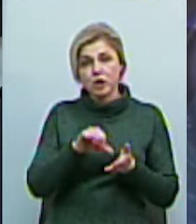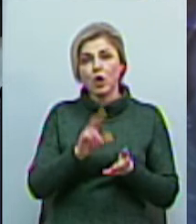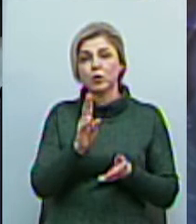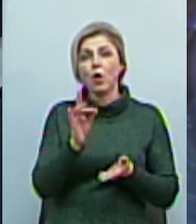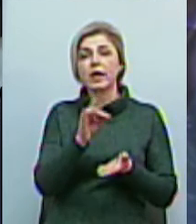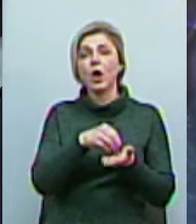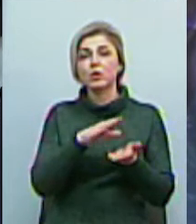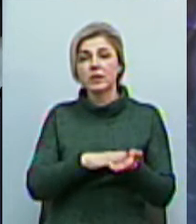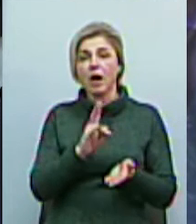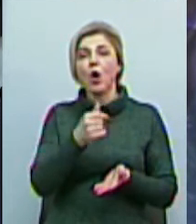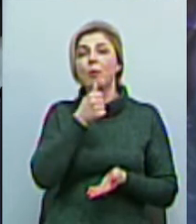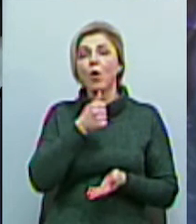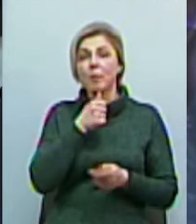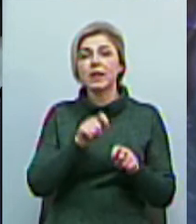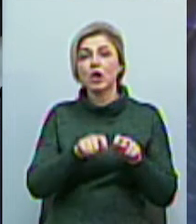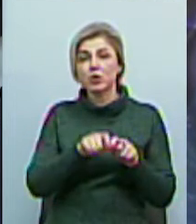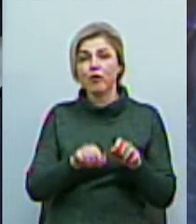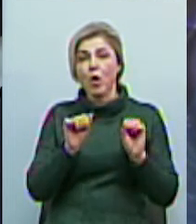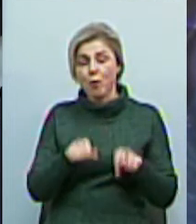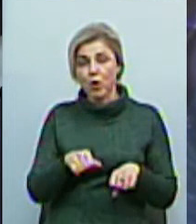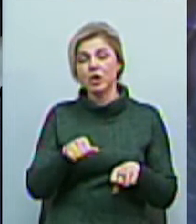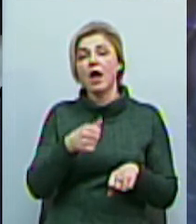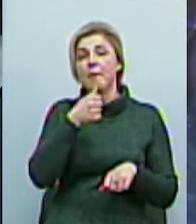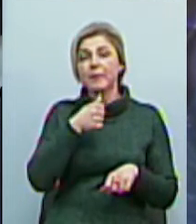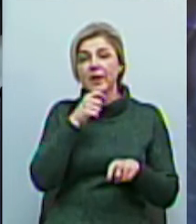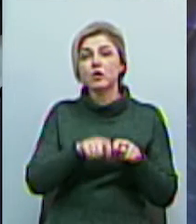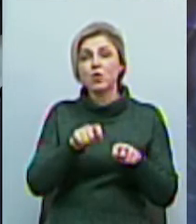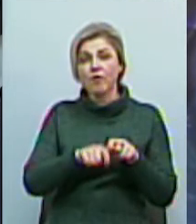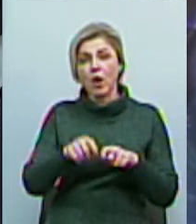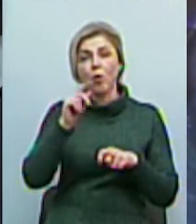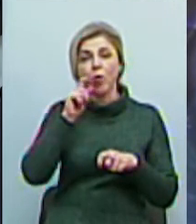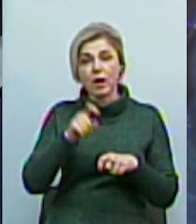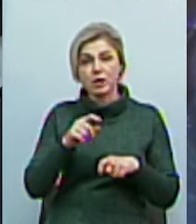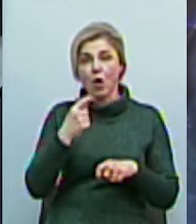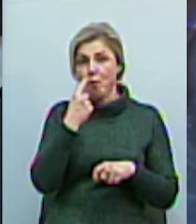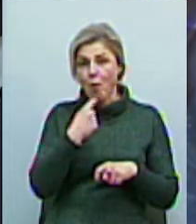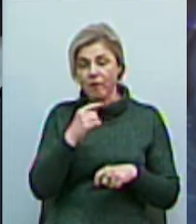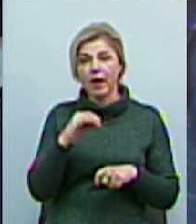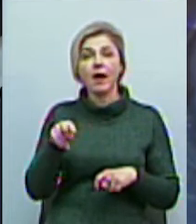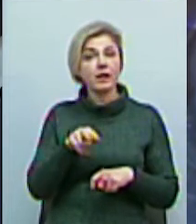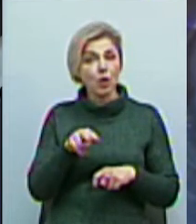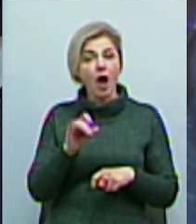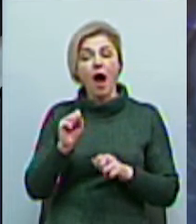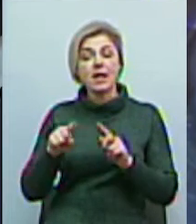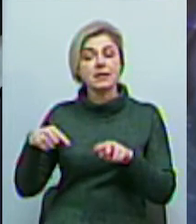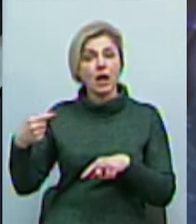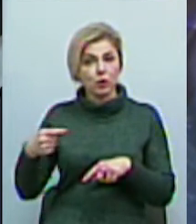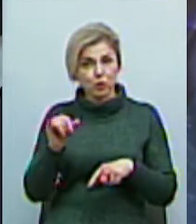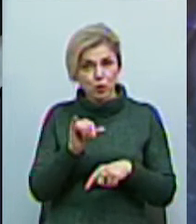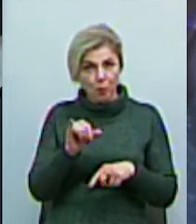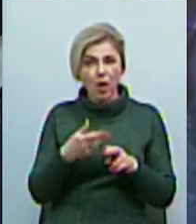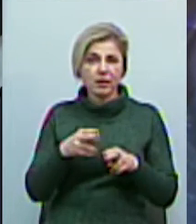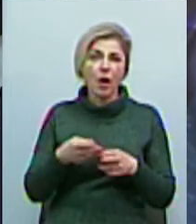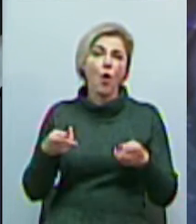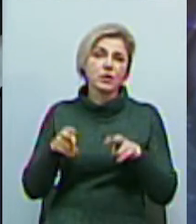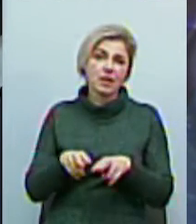тестування, зможуть пройти тестування з української мови і літератури, А наступна субота – це решта предметів.